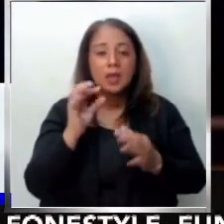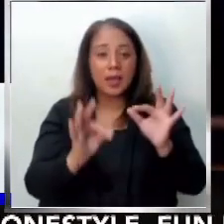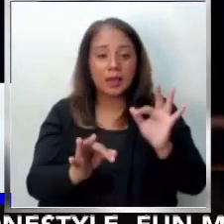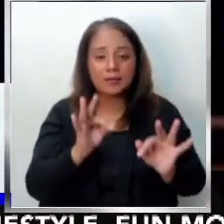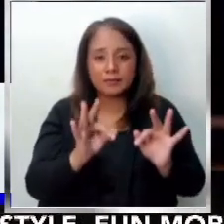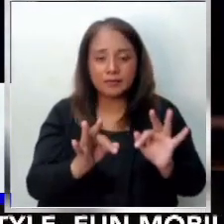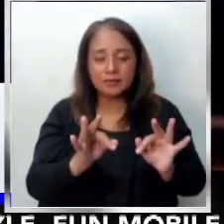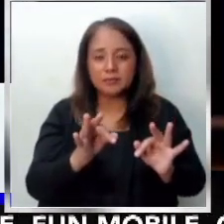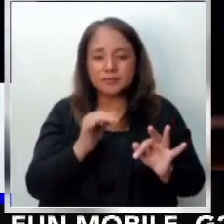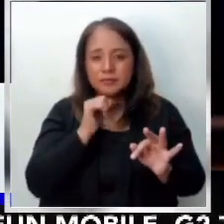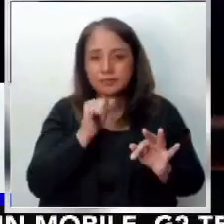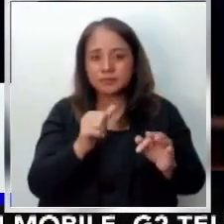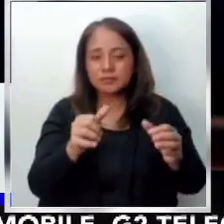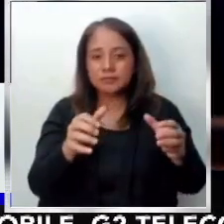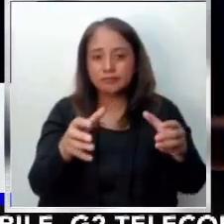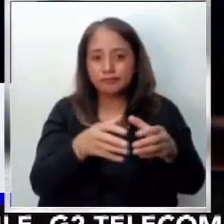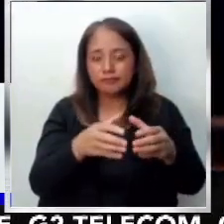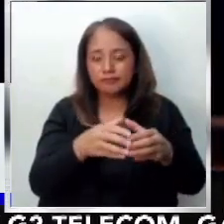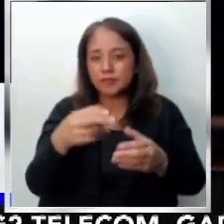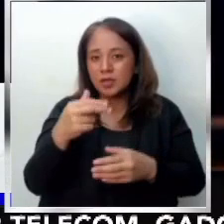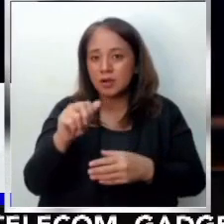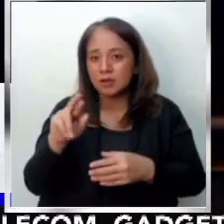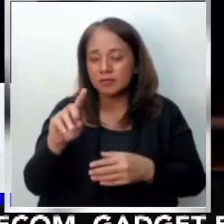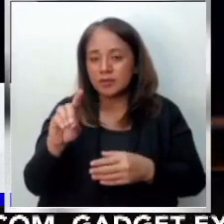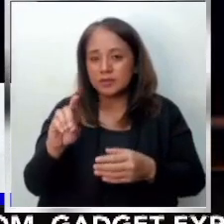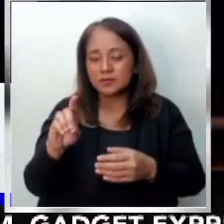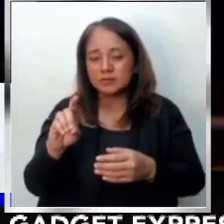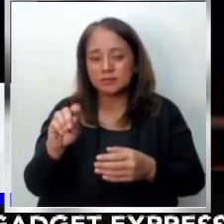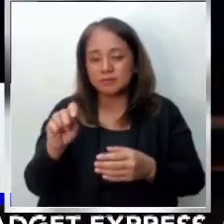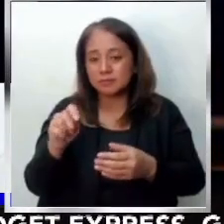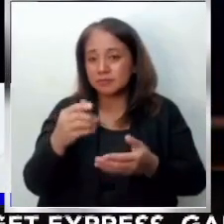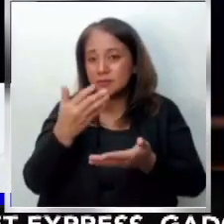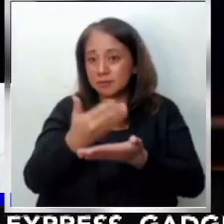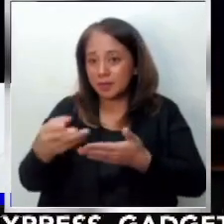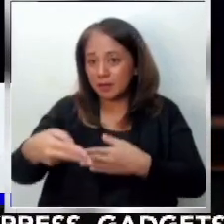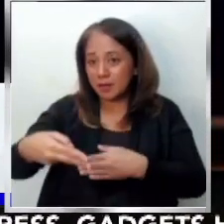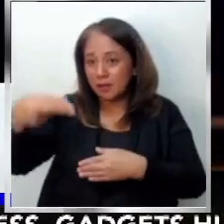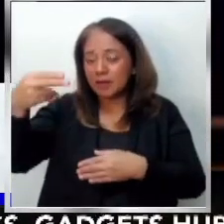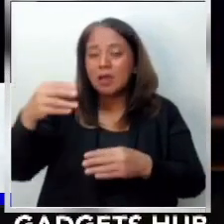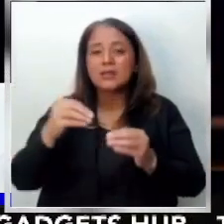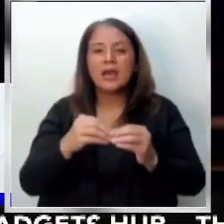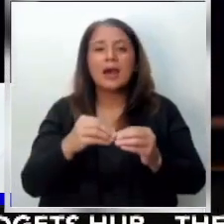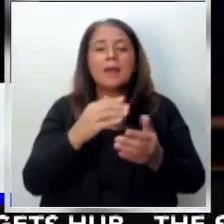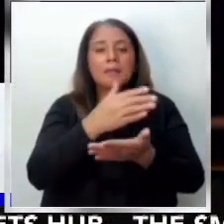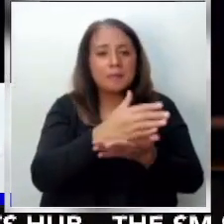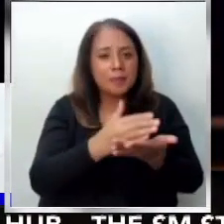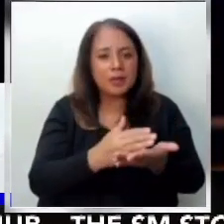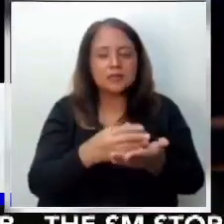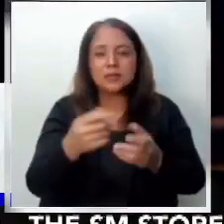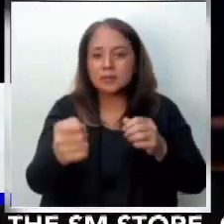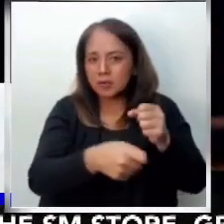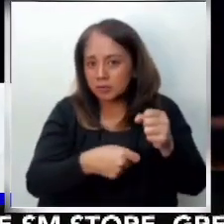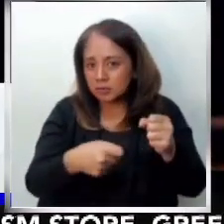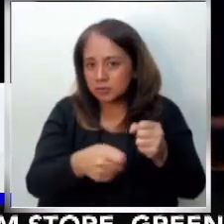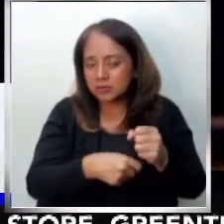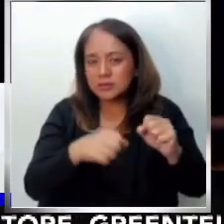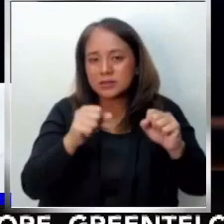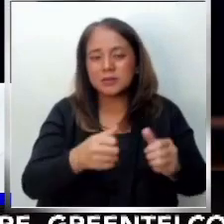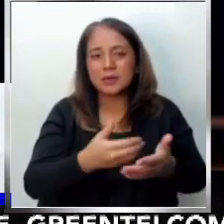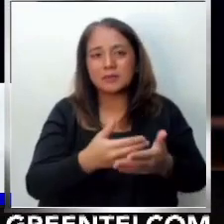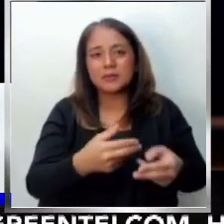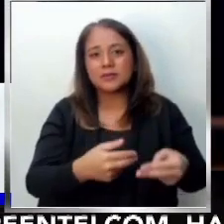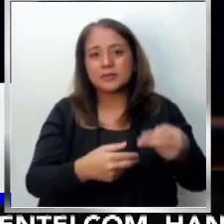buong harvest nila ay mabili ng mas mataas, at least merong a portion of their harvest na nabili ng mas mataas